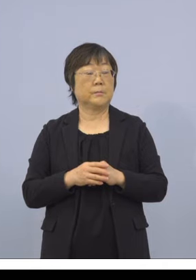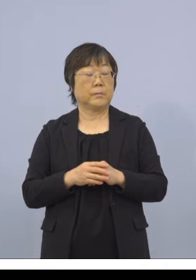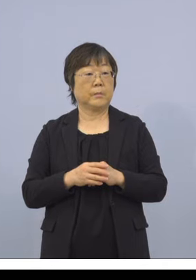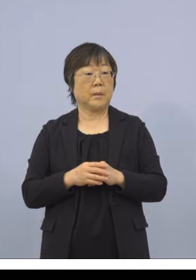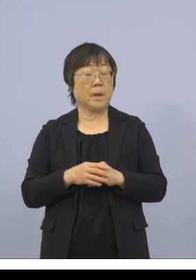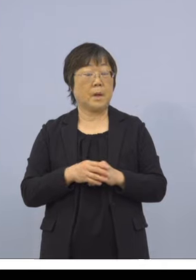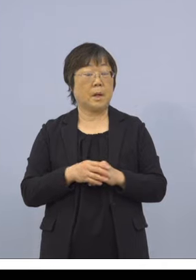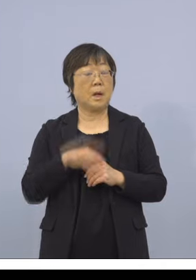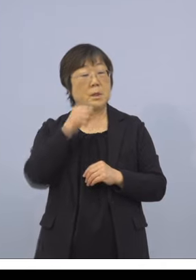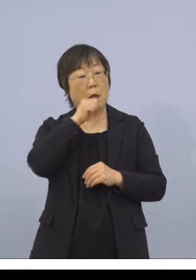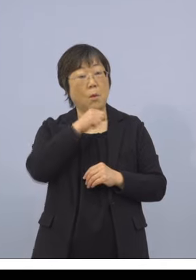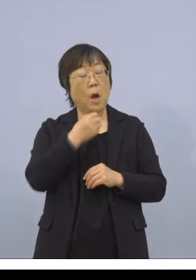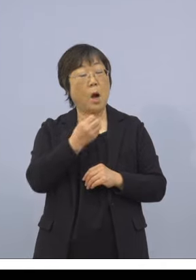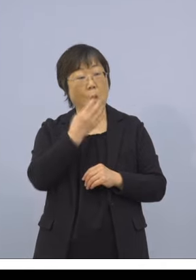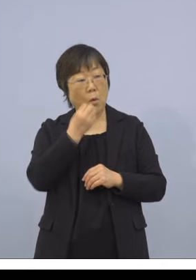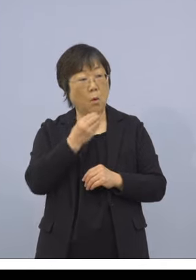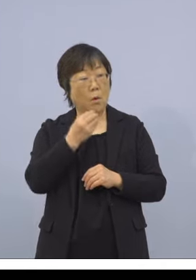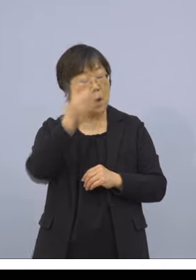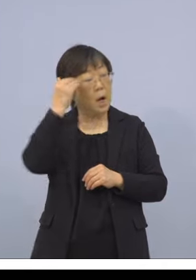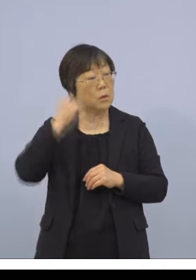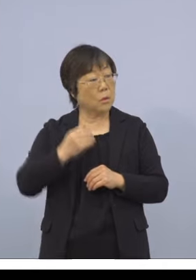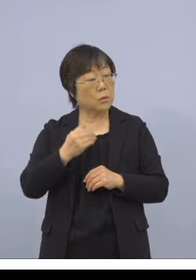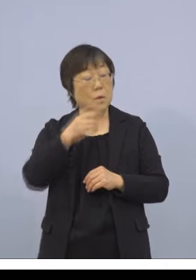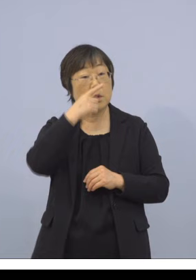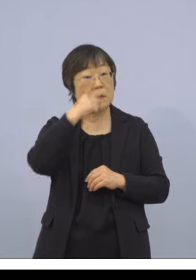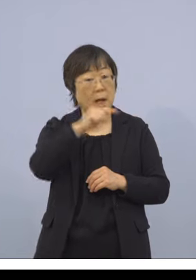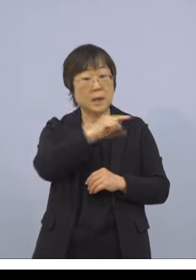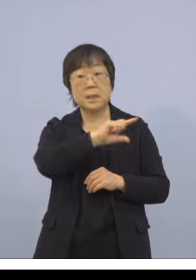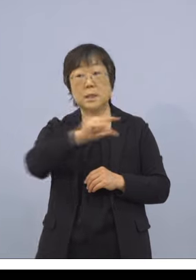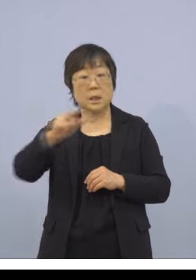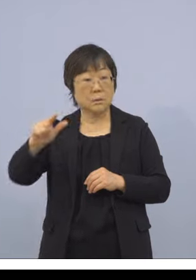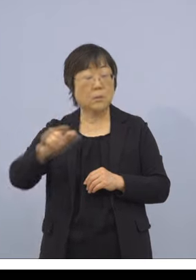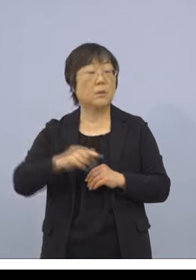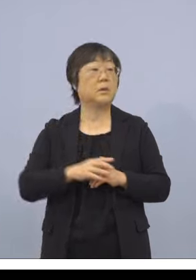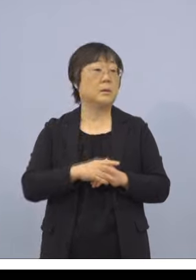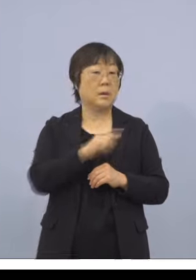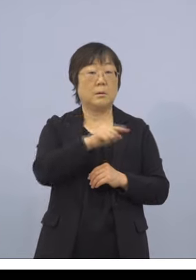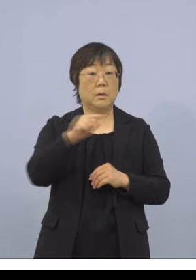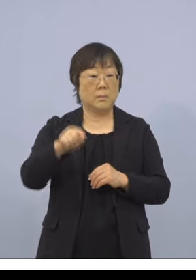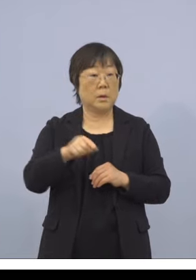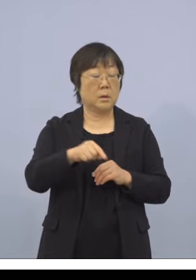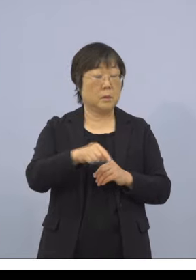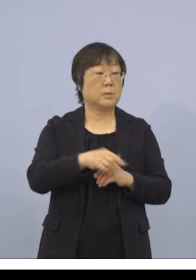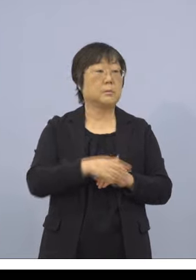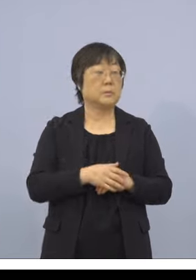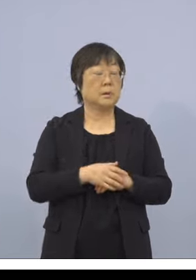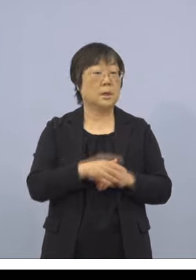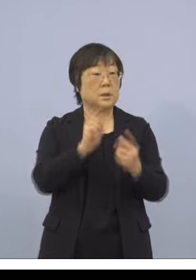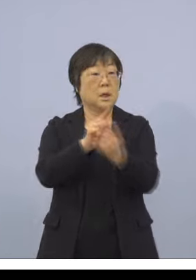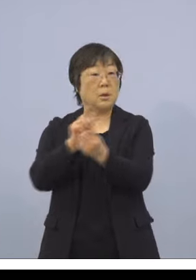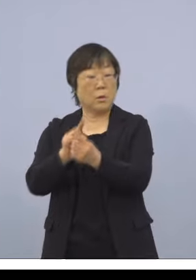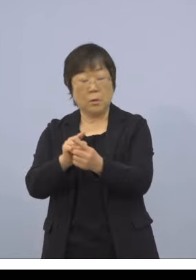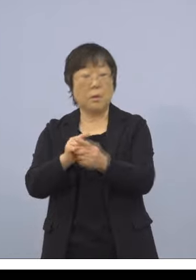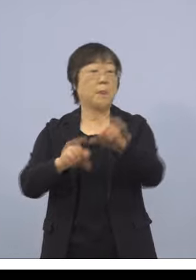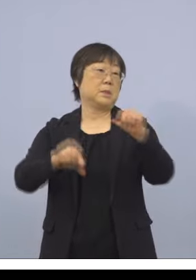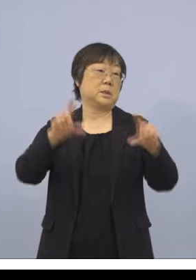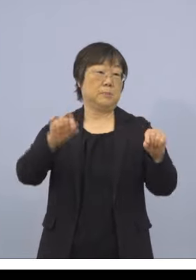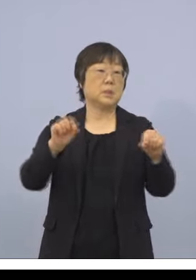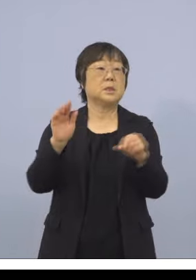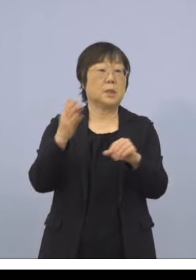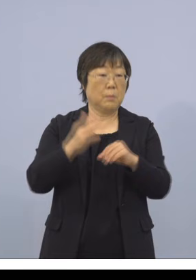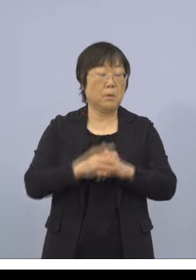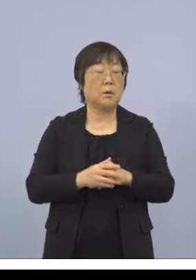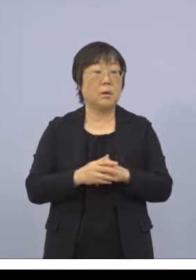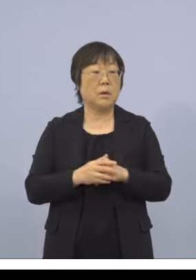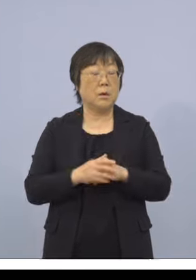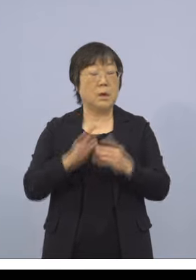台湾、香港、韓国、タイと、まあ、今後、まあ、それはそれぞれにスケジュール感は違ってきますが、